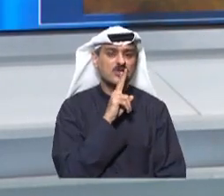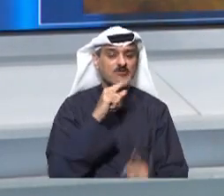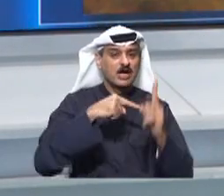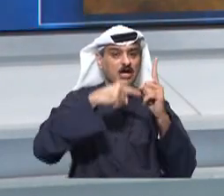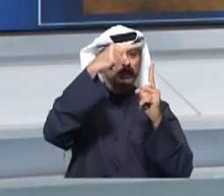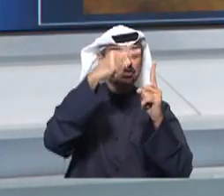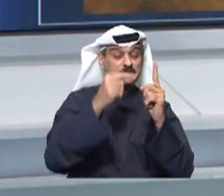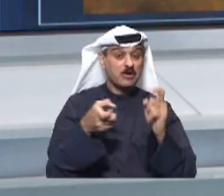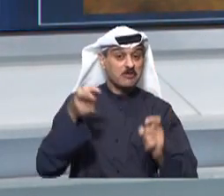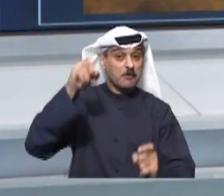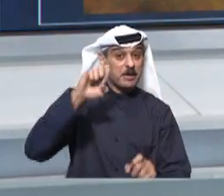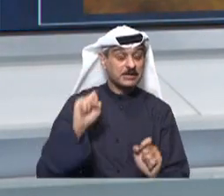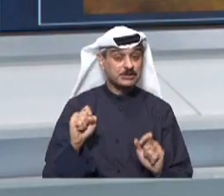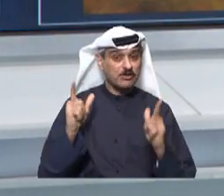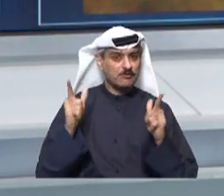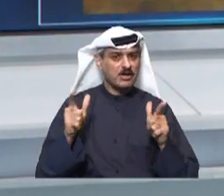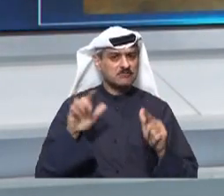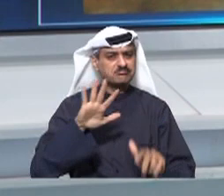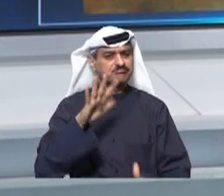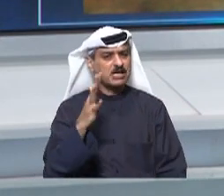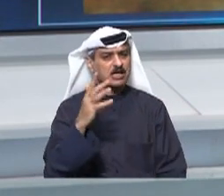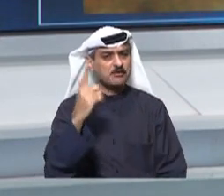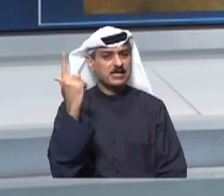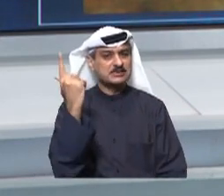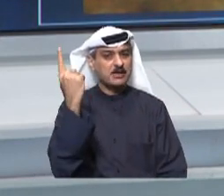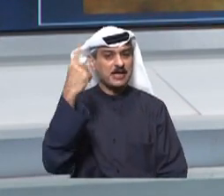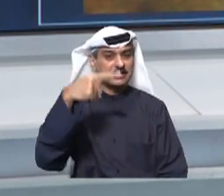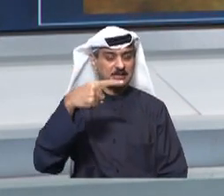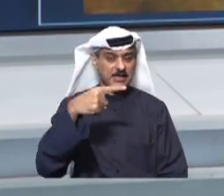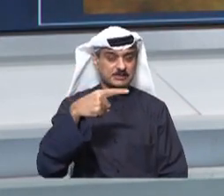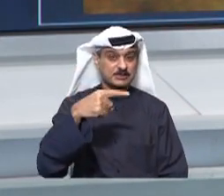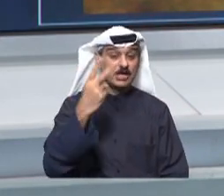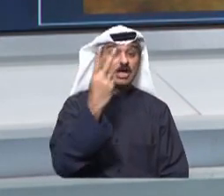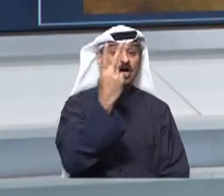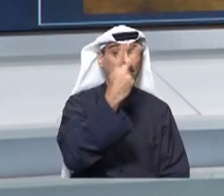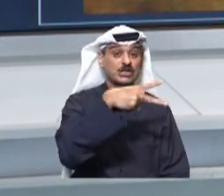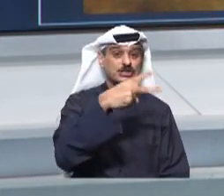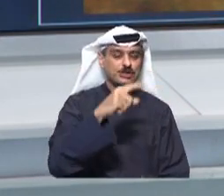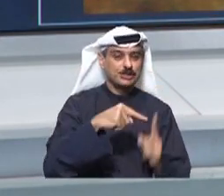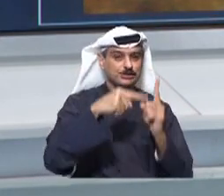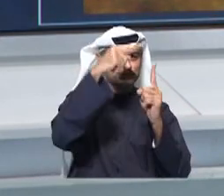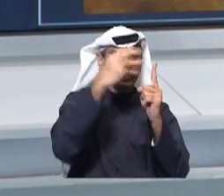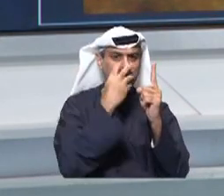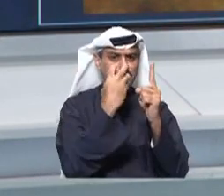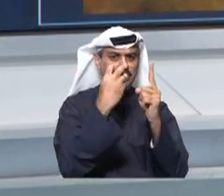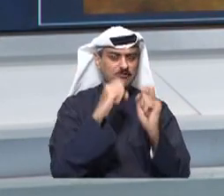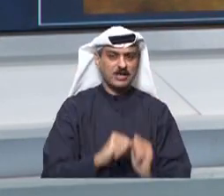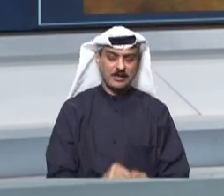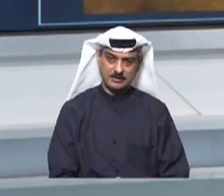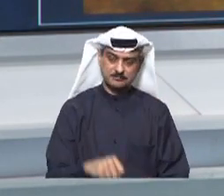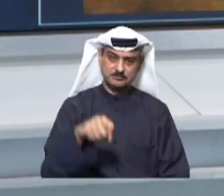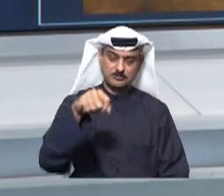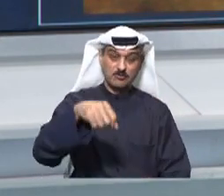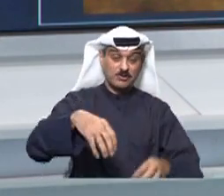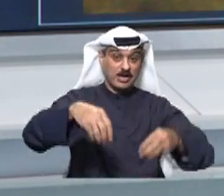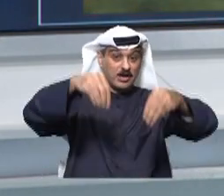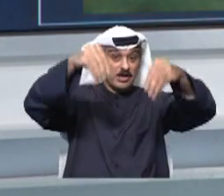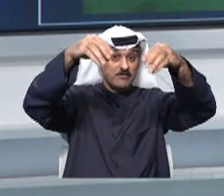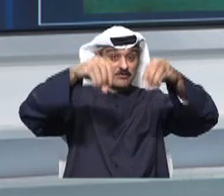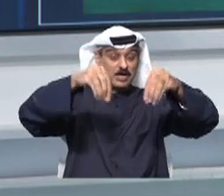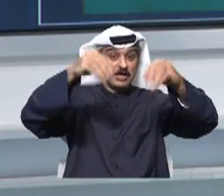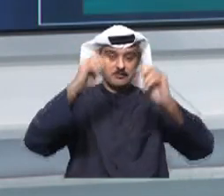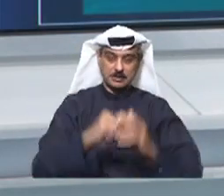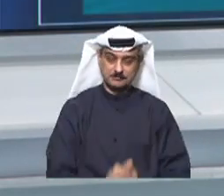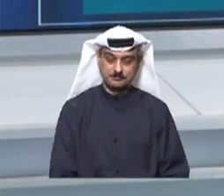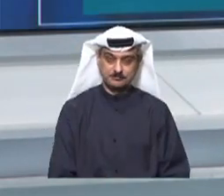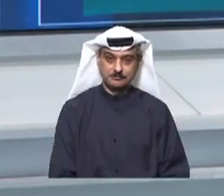نهار يوم الغد راح تتفاوت ما بين 17 درجة مئوية إلى 20 درجة مئوية في معظم المناطق البرية وكذلك داخل